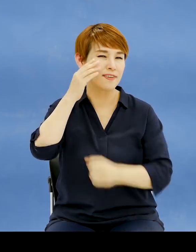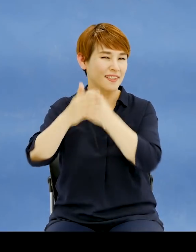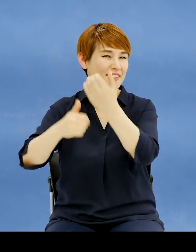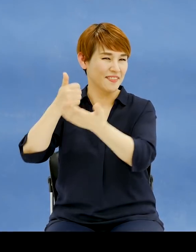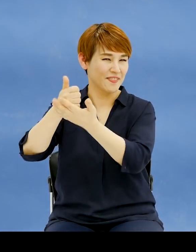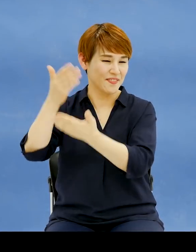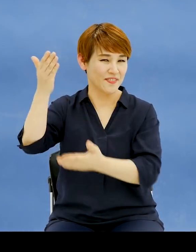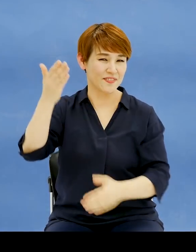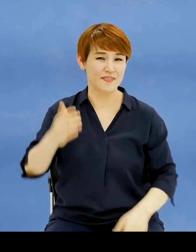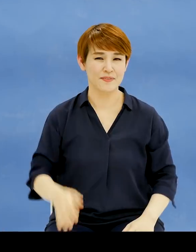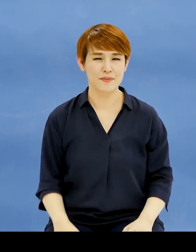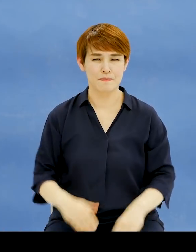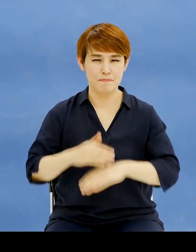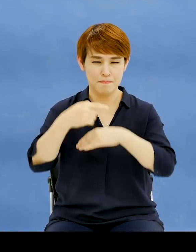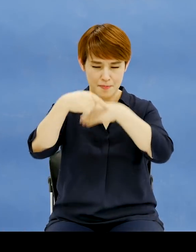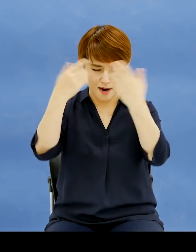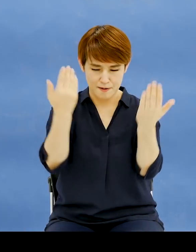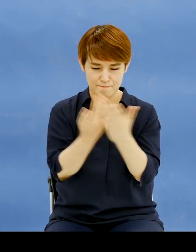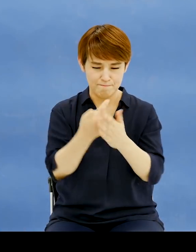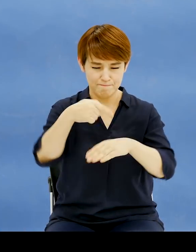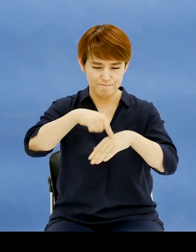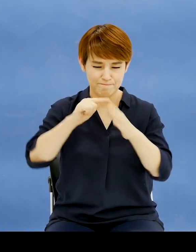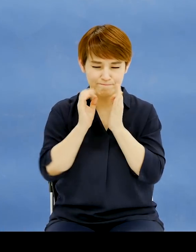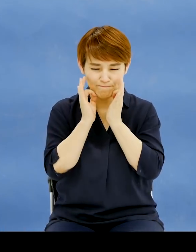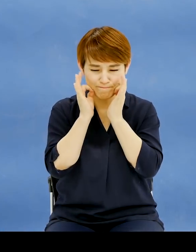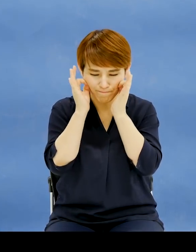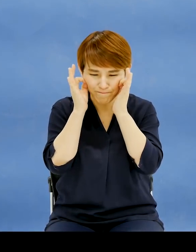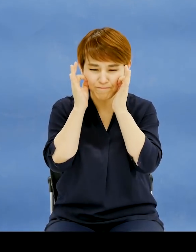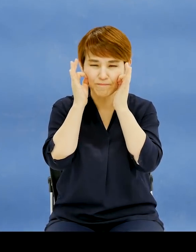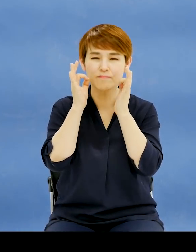하나님께서는 질투의 하나님이시라고 하셨잖아요. 진짜 온